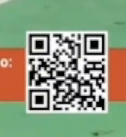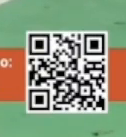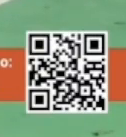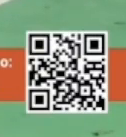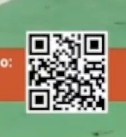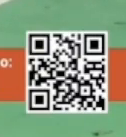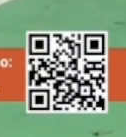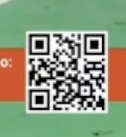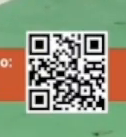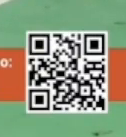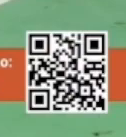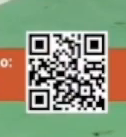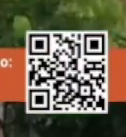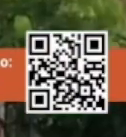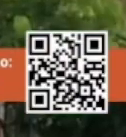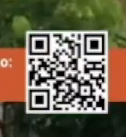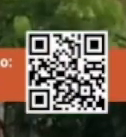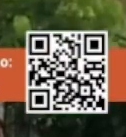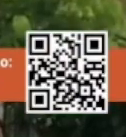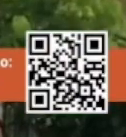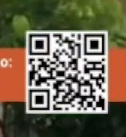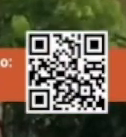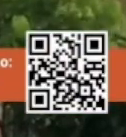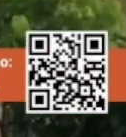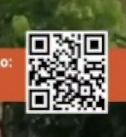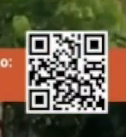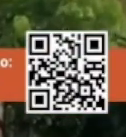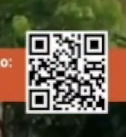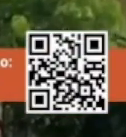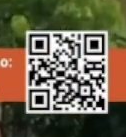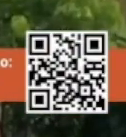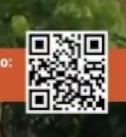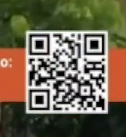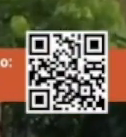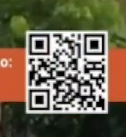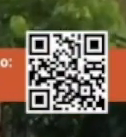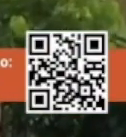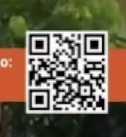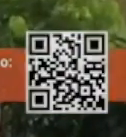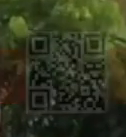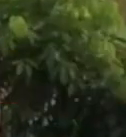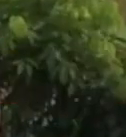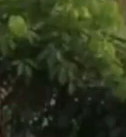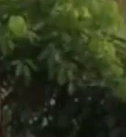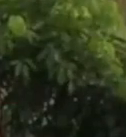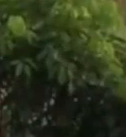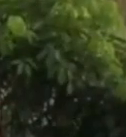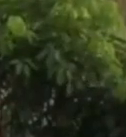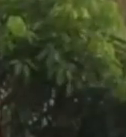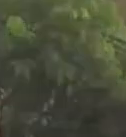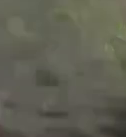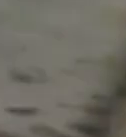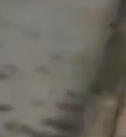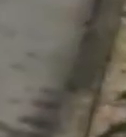kepolisian tidak lagi berjaga di mulut ganjil genap, melainkan berjaga di tengah-tengah kawasan ganjil genap. Selain itu diketahui pada masa